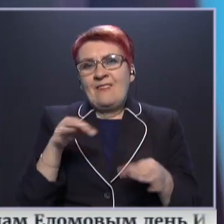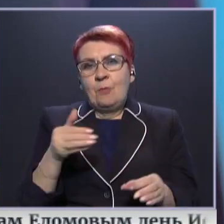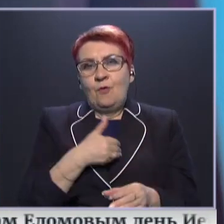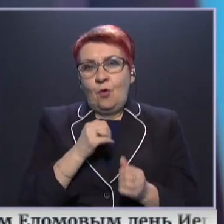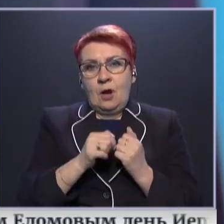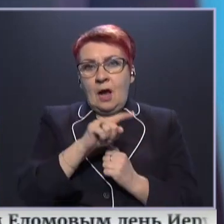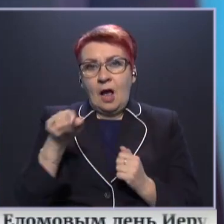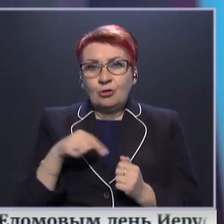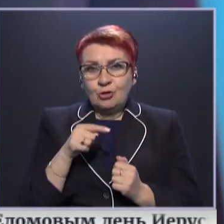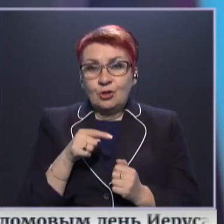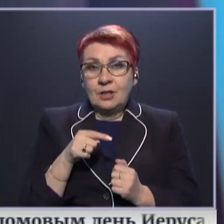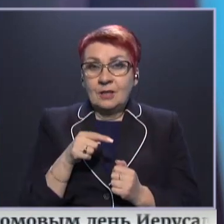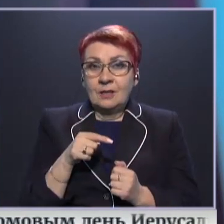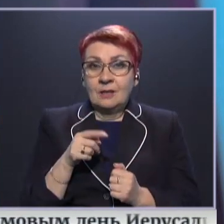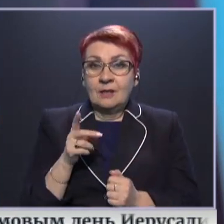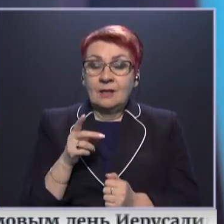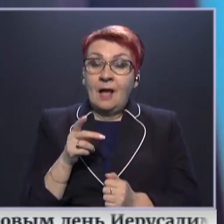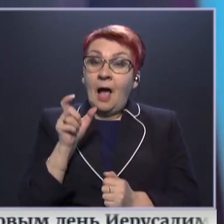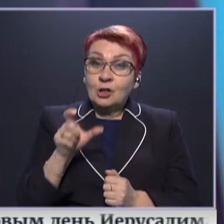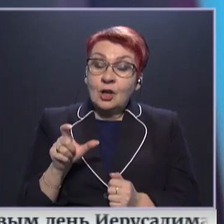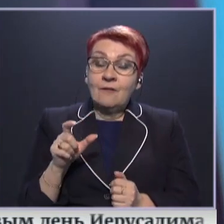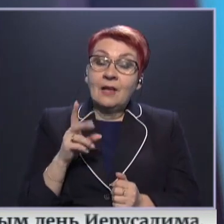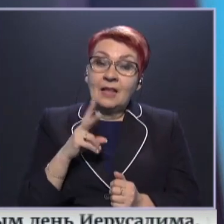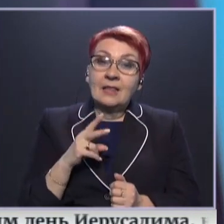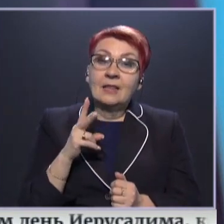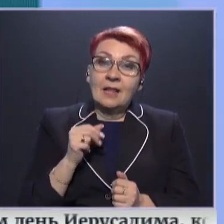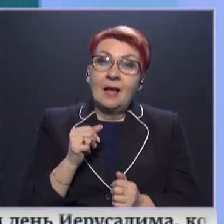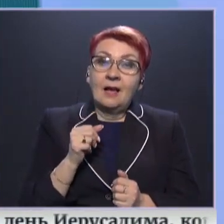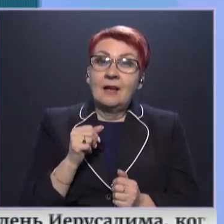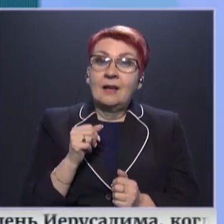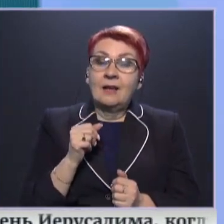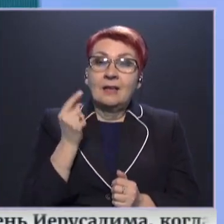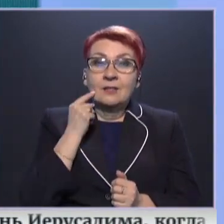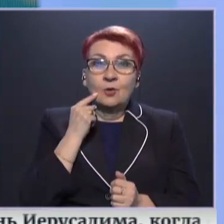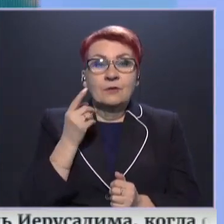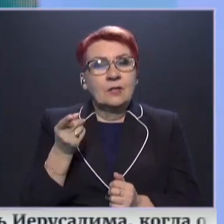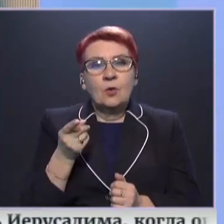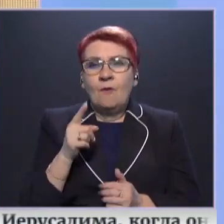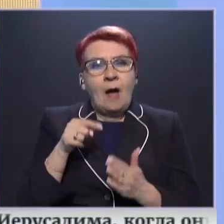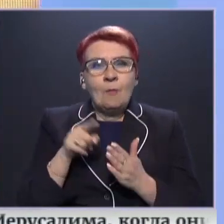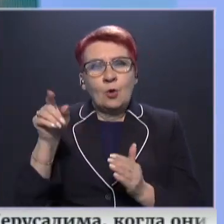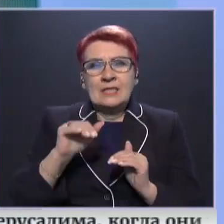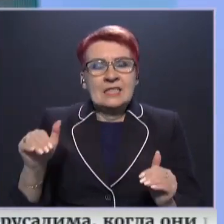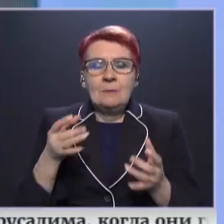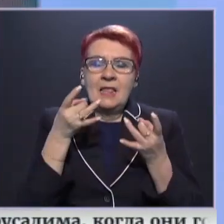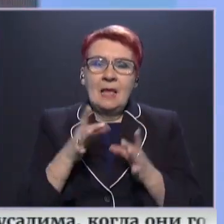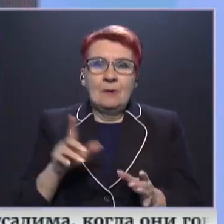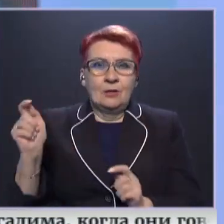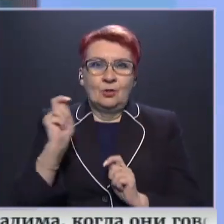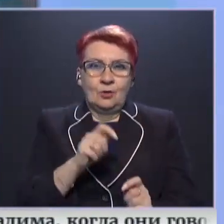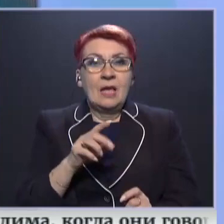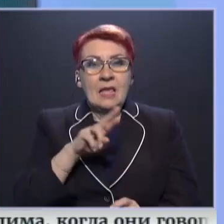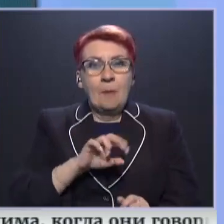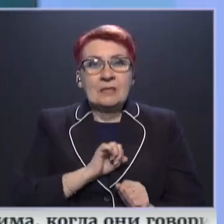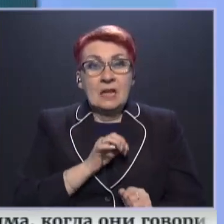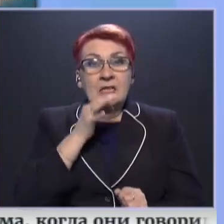волей распоряжается человек, это уже на его совести. Ну, вопрос с детьми все-таки он непростой, конечно. Да. Вот я так сказать, постарался